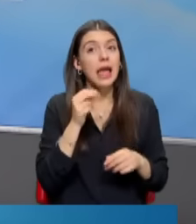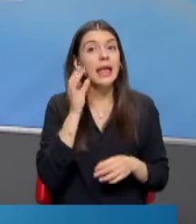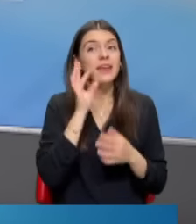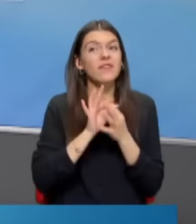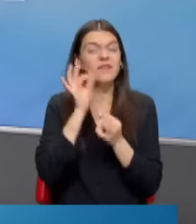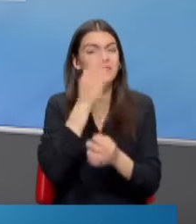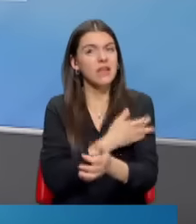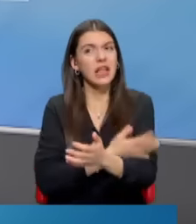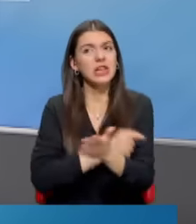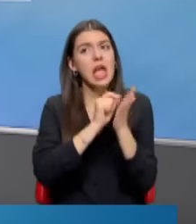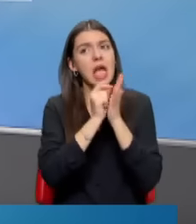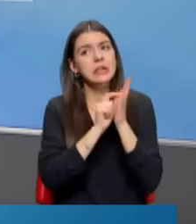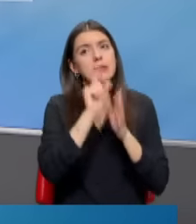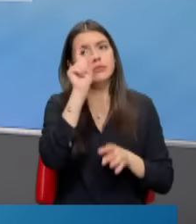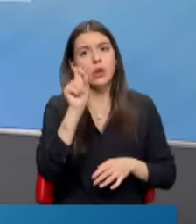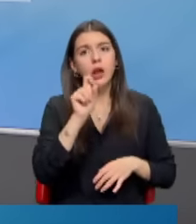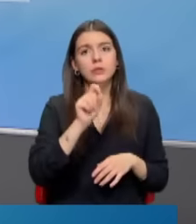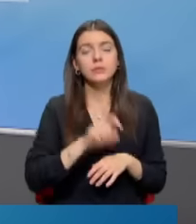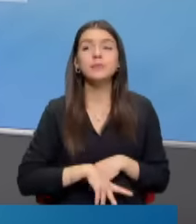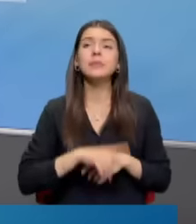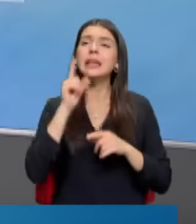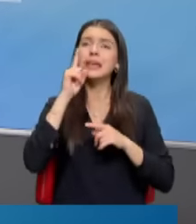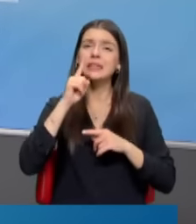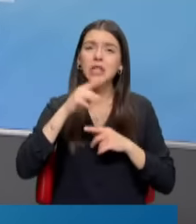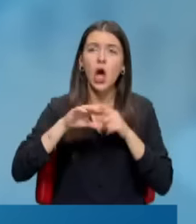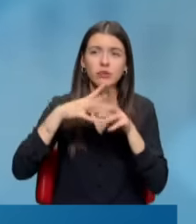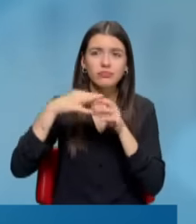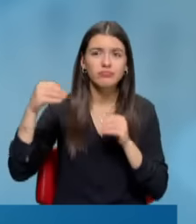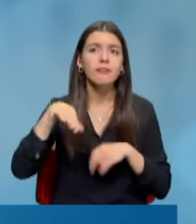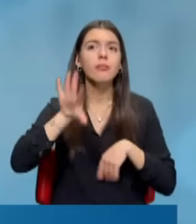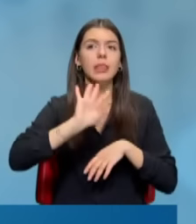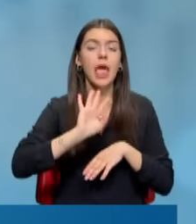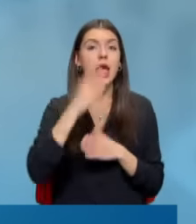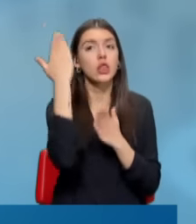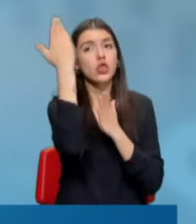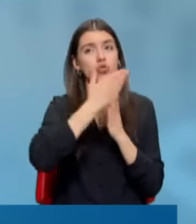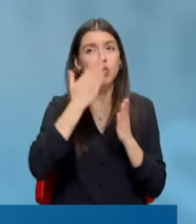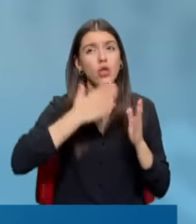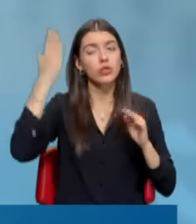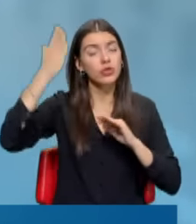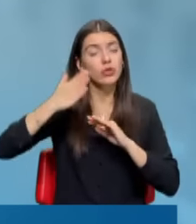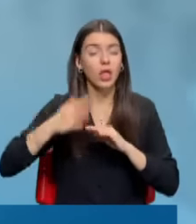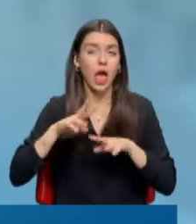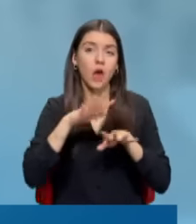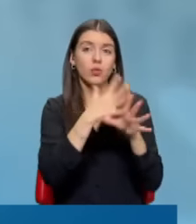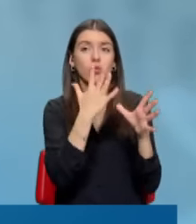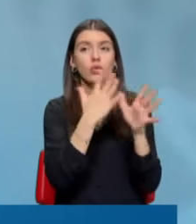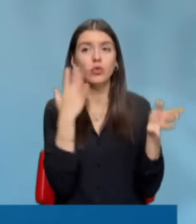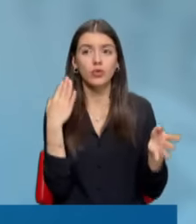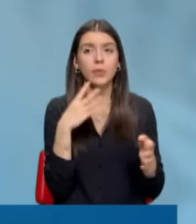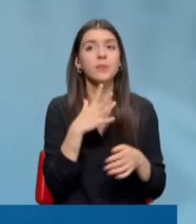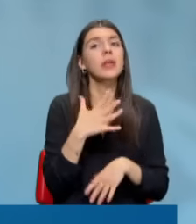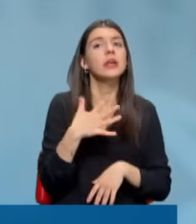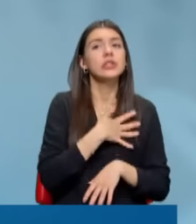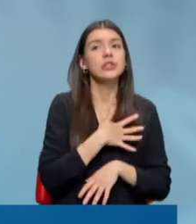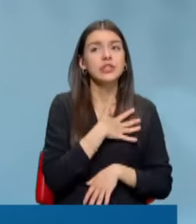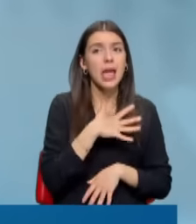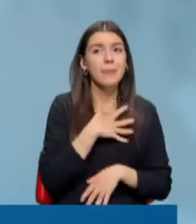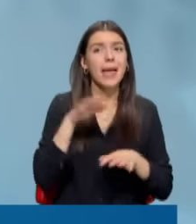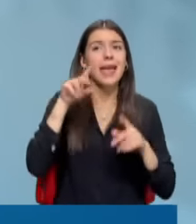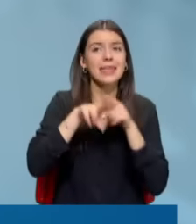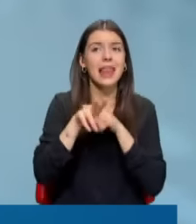fotoğrafı? İstakoz değil döner kuyruğu. CHP'nin yerel yönetimler Çalıştay'ının yemek molasında belediye